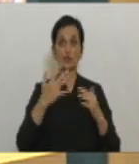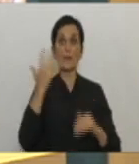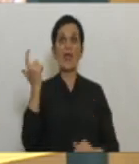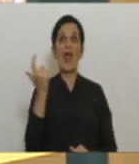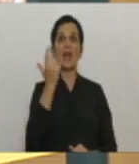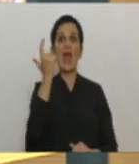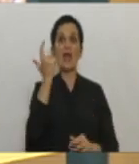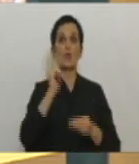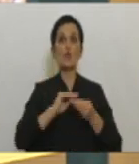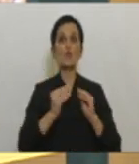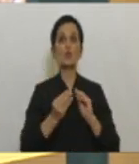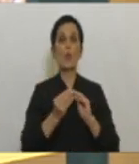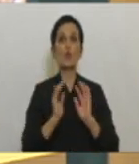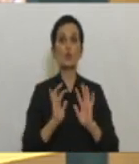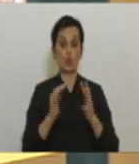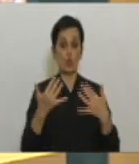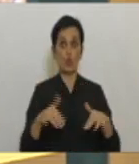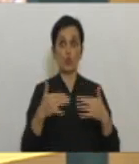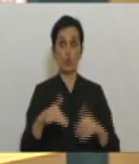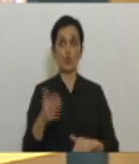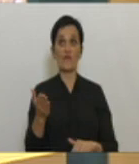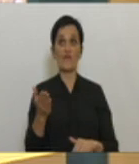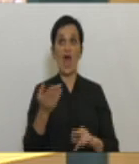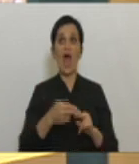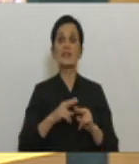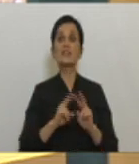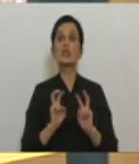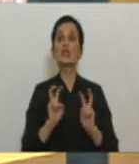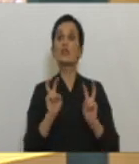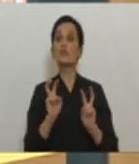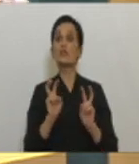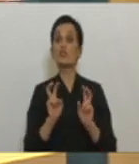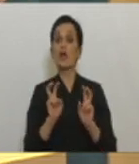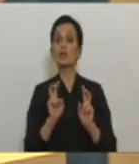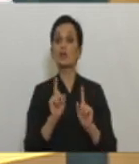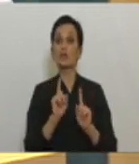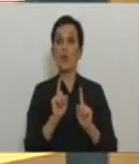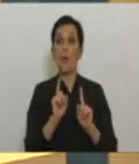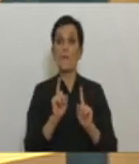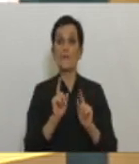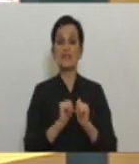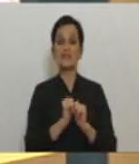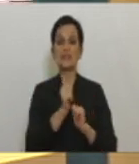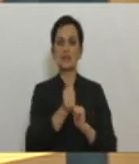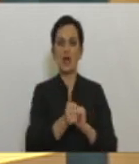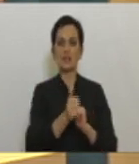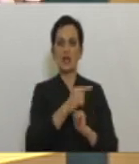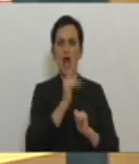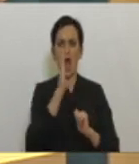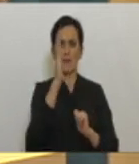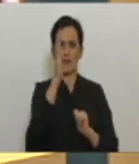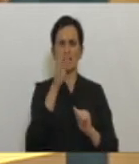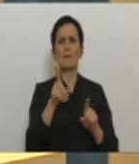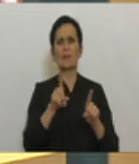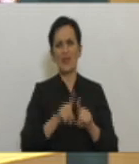ლეგიტიმაციის პრობლემაზე ზრუნვით უკვე ეს არის ნიშანი მეგობრებო იმისა რომ წინასწარ აპირებენ